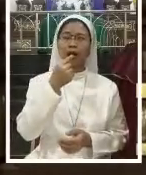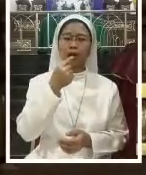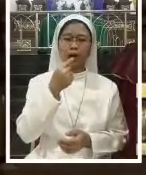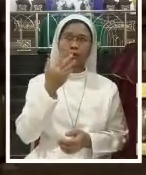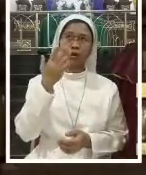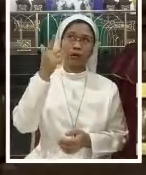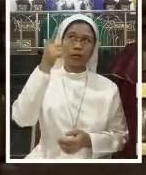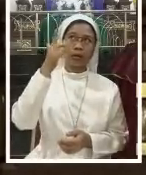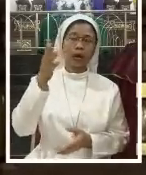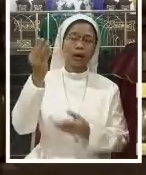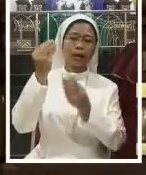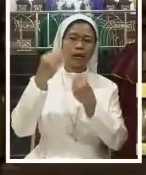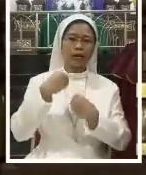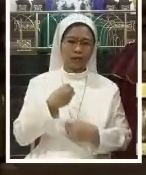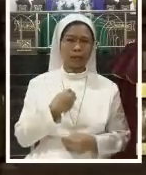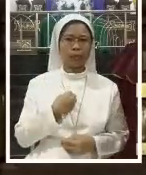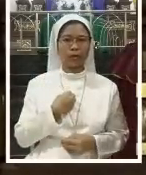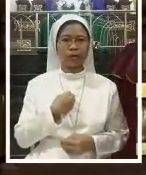na kagurangnan.